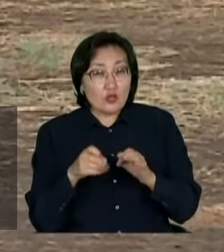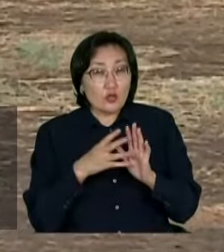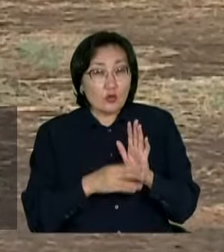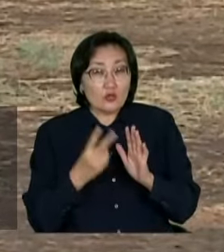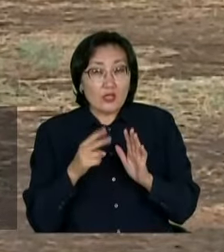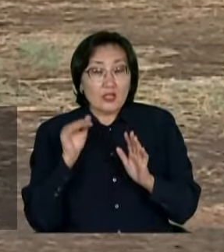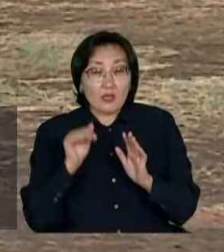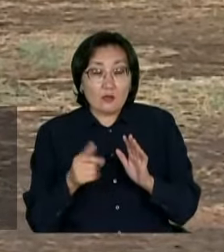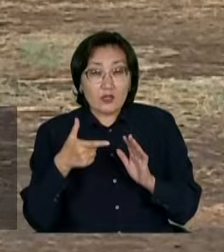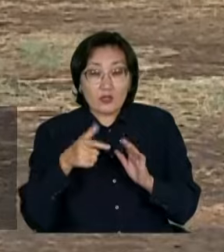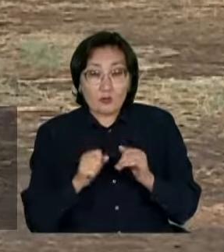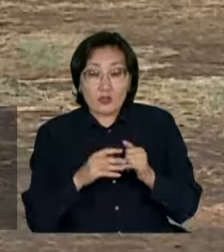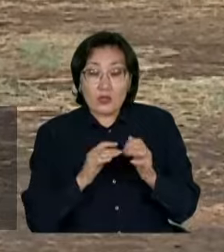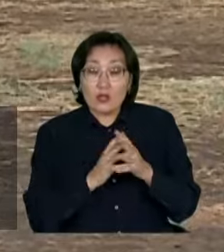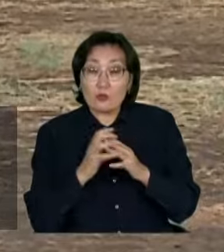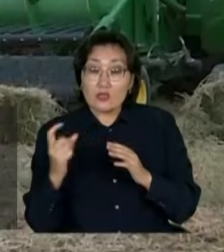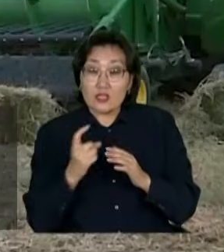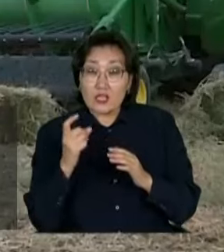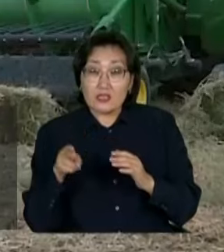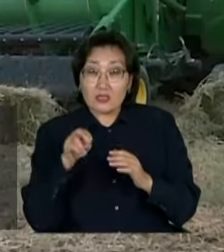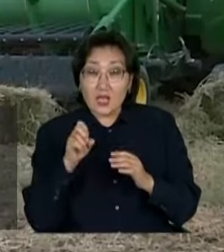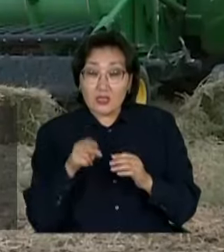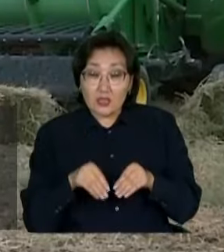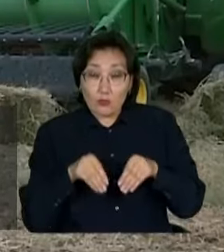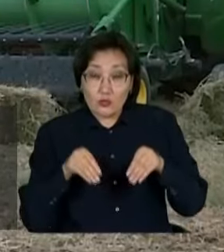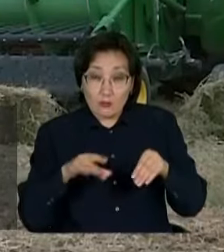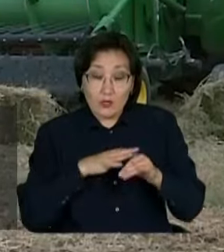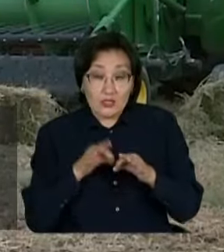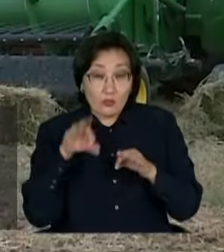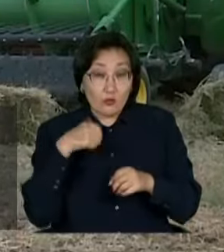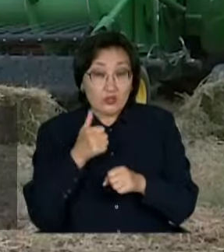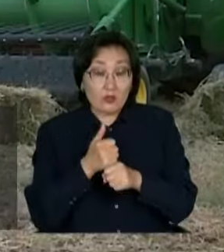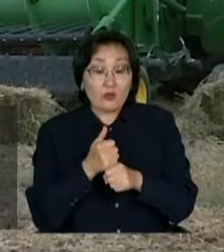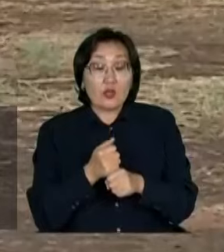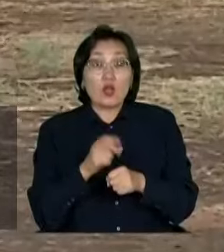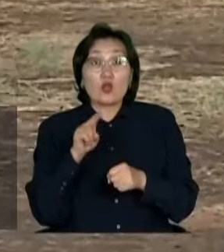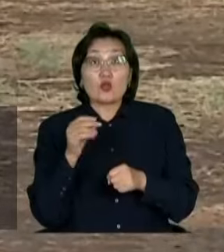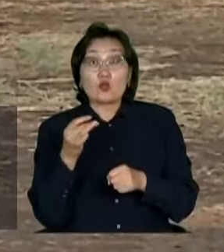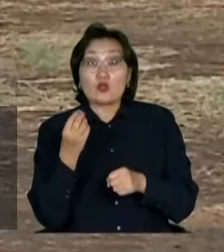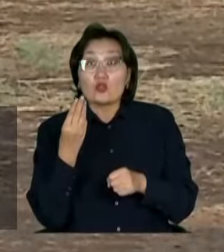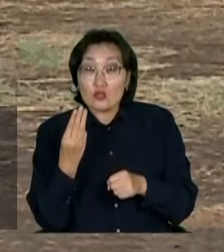гектардың астам ауыл шаруашылық дақылдары орналасқан болатын. Облыста енді негізгі дақылым күрішіміз болса,